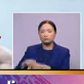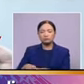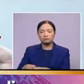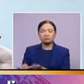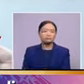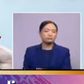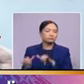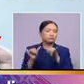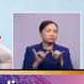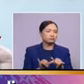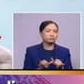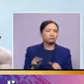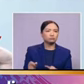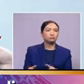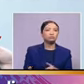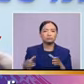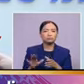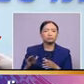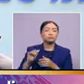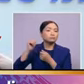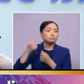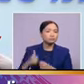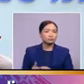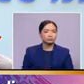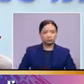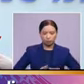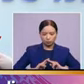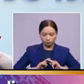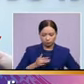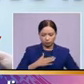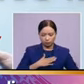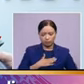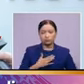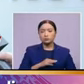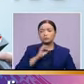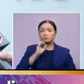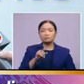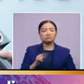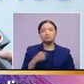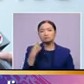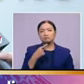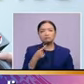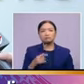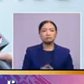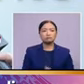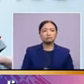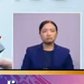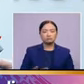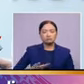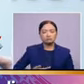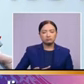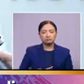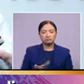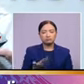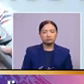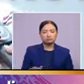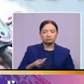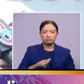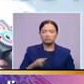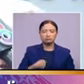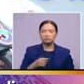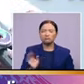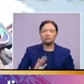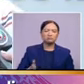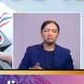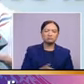มการณ์ของประชาธิปัตย์เปลี่ยนไปส่วนตัวเนี่ยทางคุณไตรลงบอกว่าไม่มีใครมาตกหรือว่ามาซื้อที่มีการพูดกัน